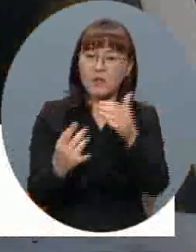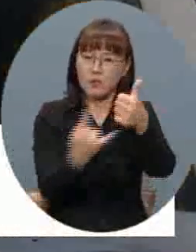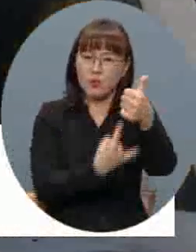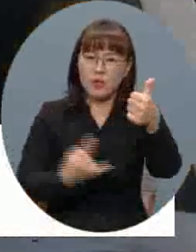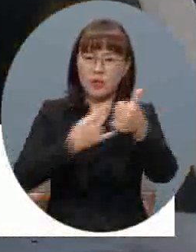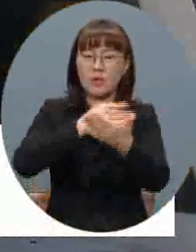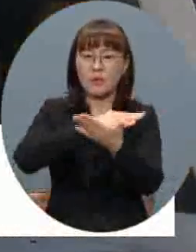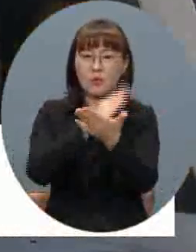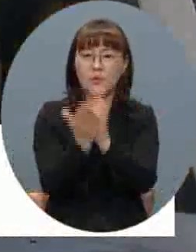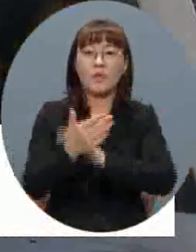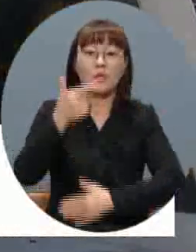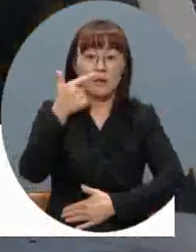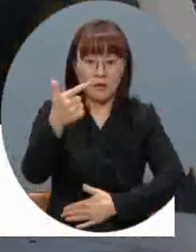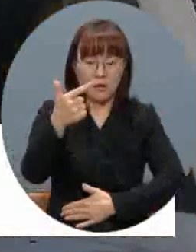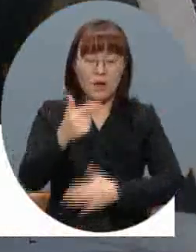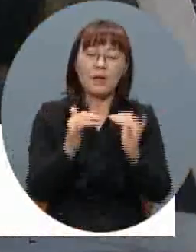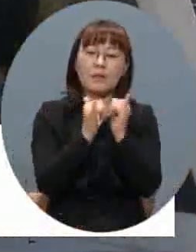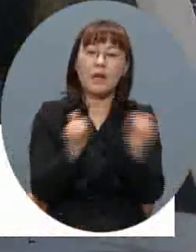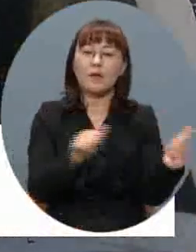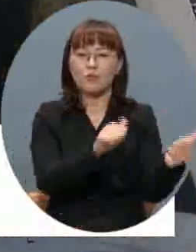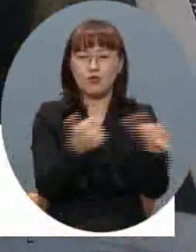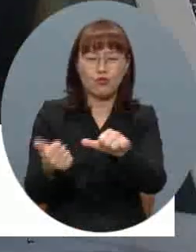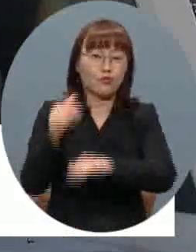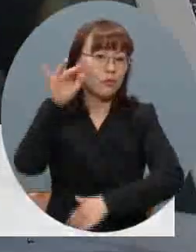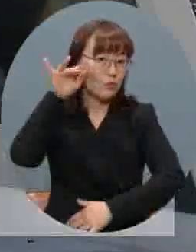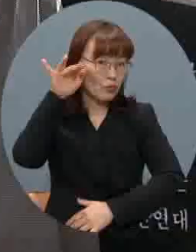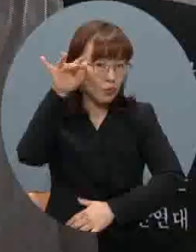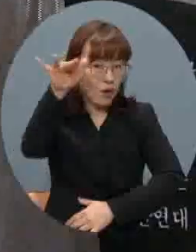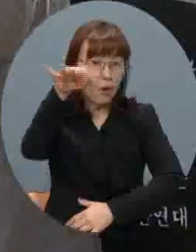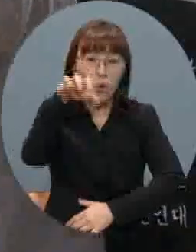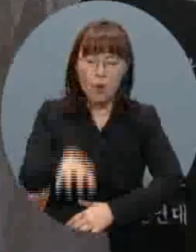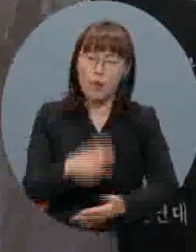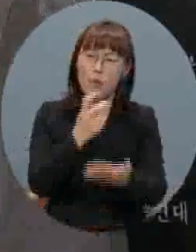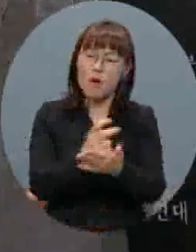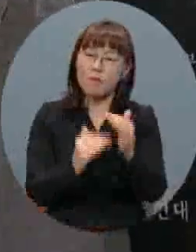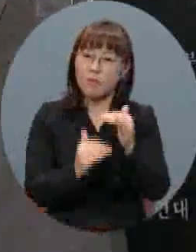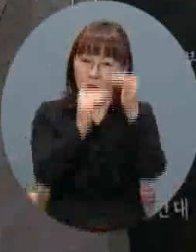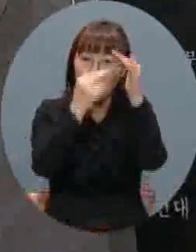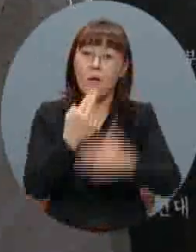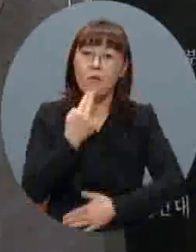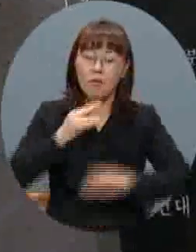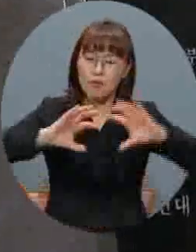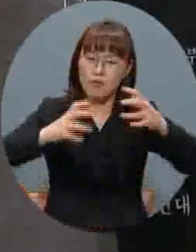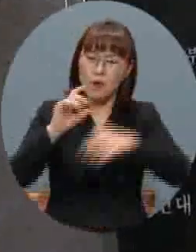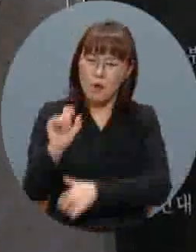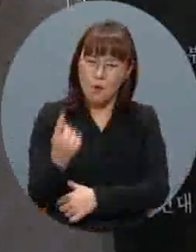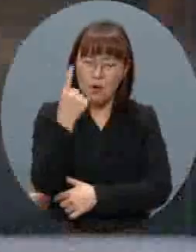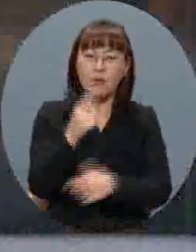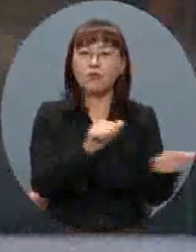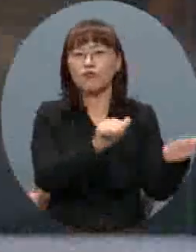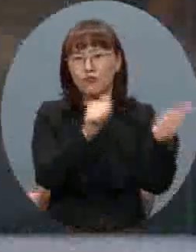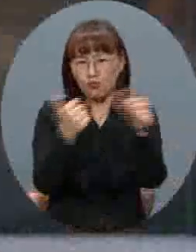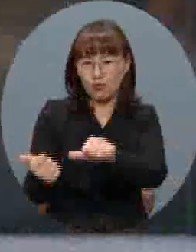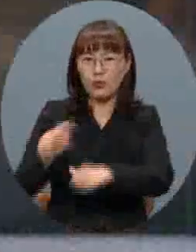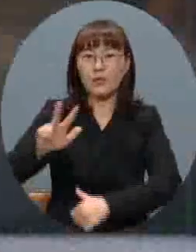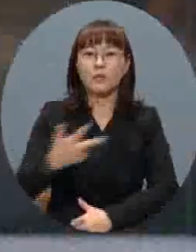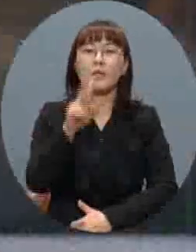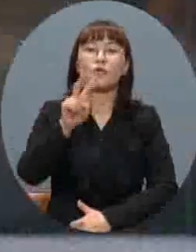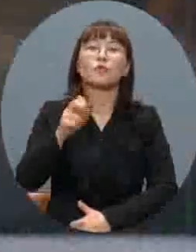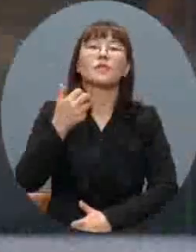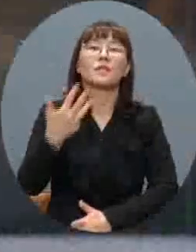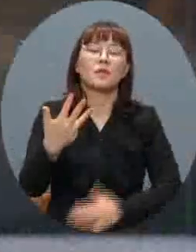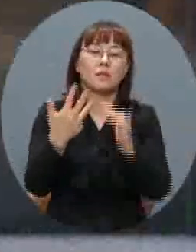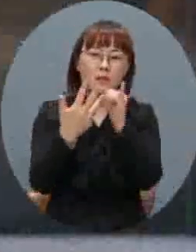6개 사건의 민간인 피해자를 추모합니다. 적법한 절차 없이 국가에 의해 희생당한